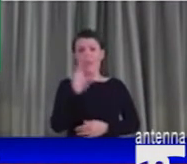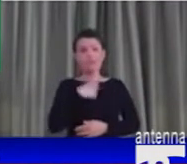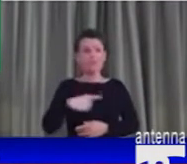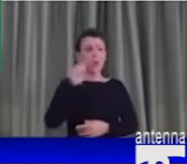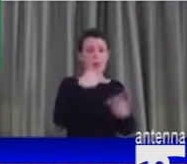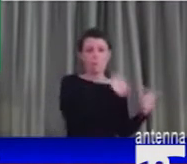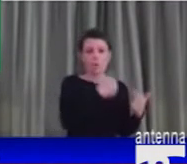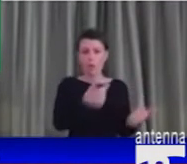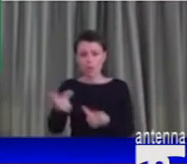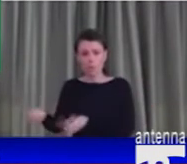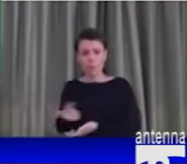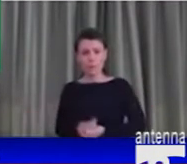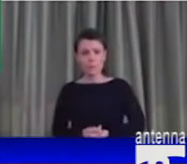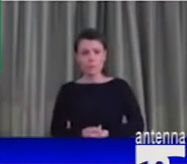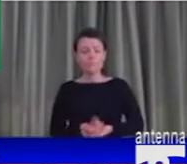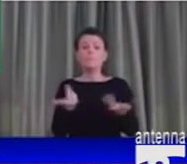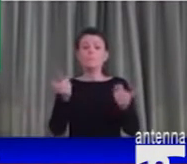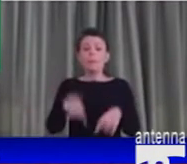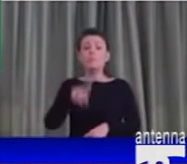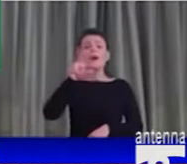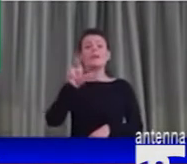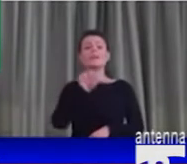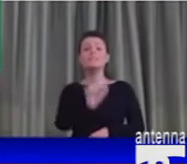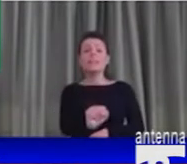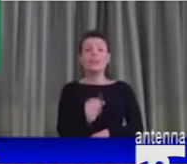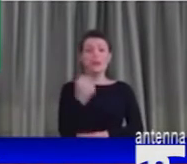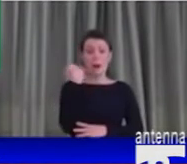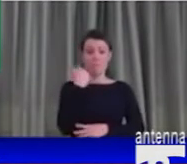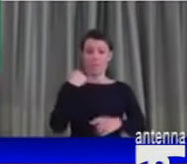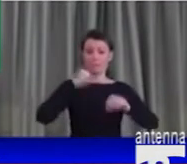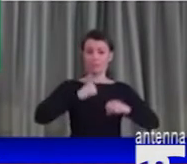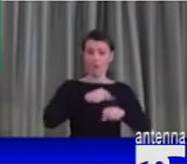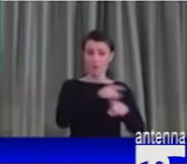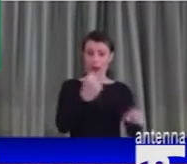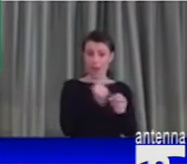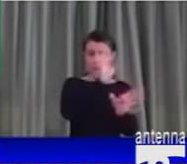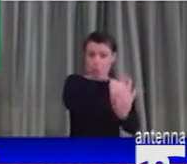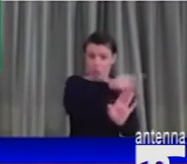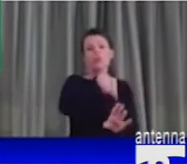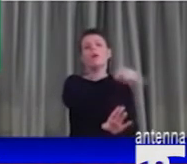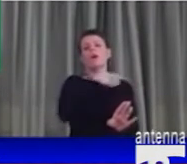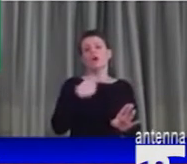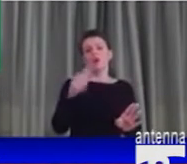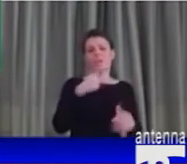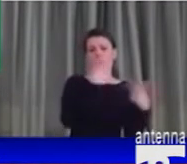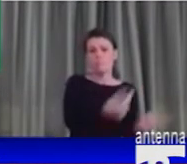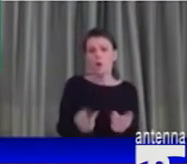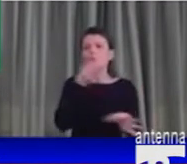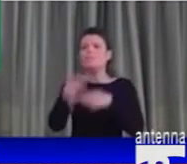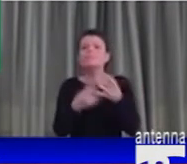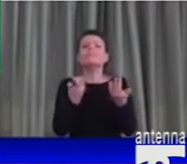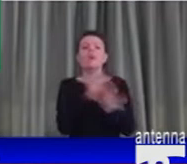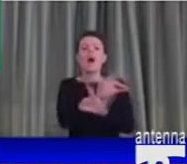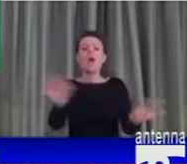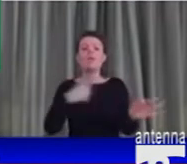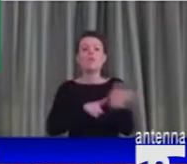personale delle RSA, quindi una platea che si amplia, qualcuno che è positivo e che magari va al domicilio senza